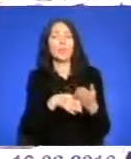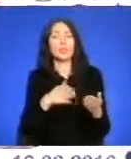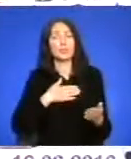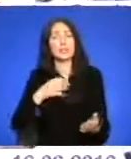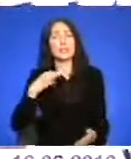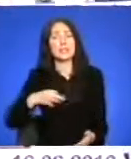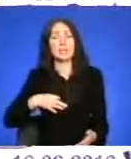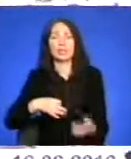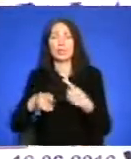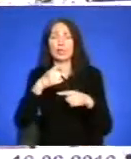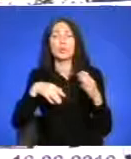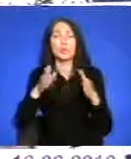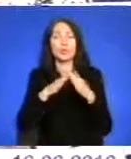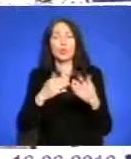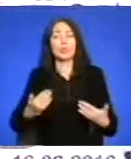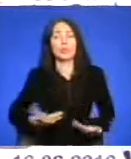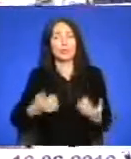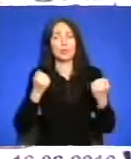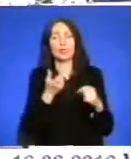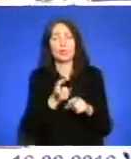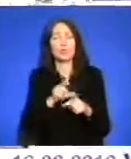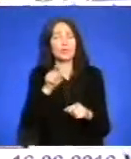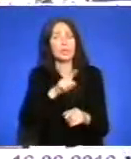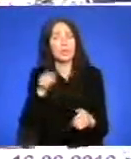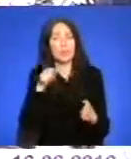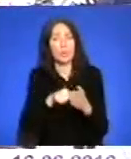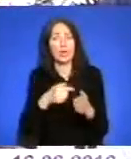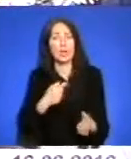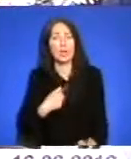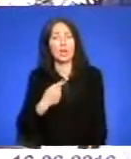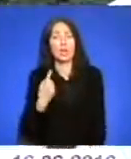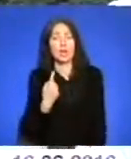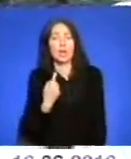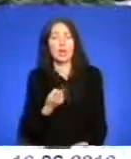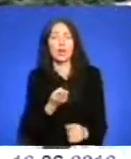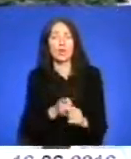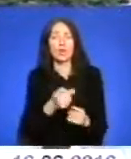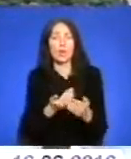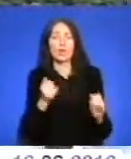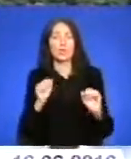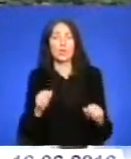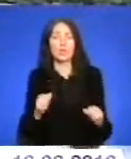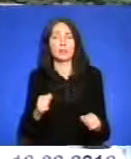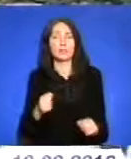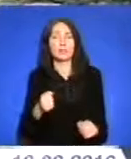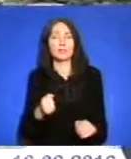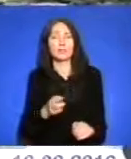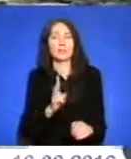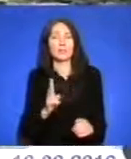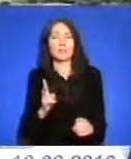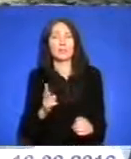додому живими, здоровими і більше туди не попадали. Я от чекаю того від влади. Важко, бо ніхто не розуміє того